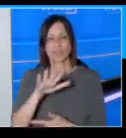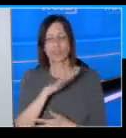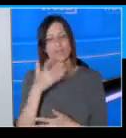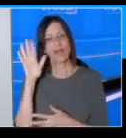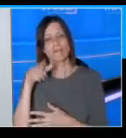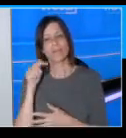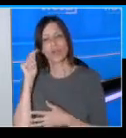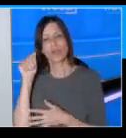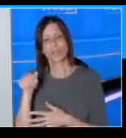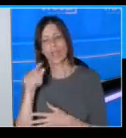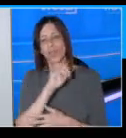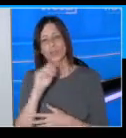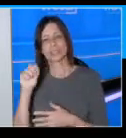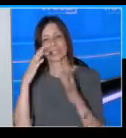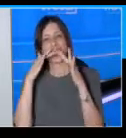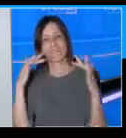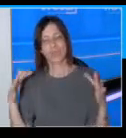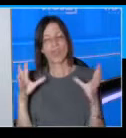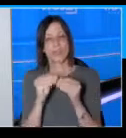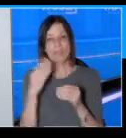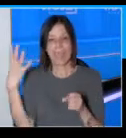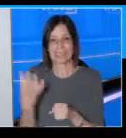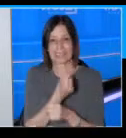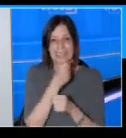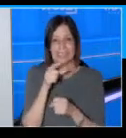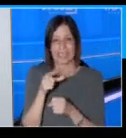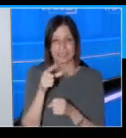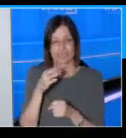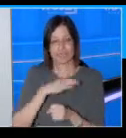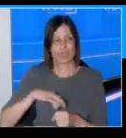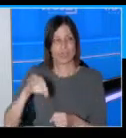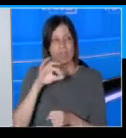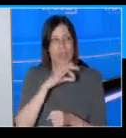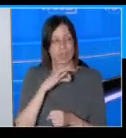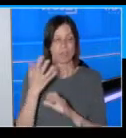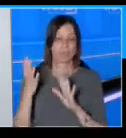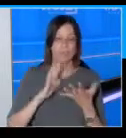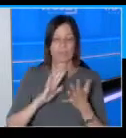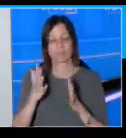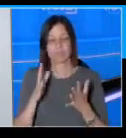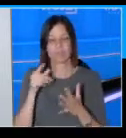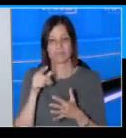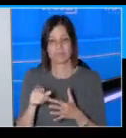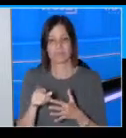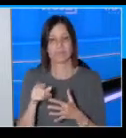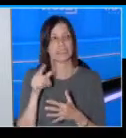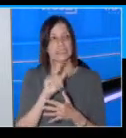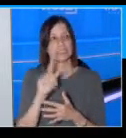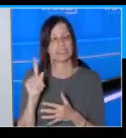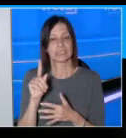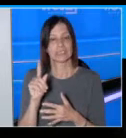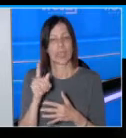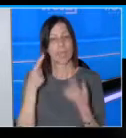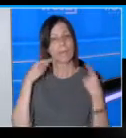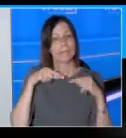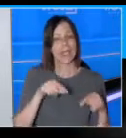הגיע עד לסוגיית לבנון. עם הישג אסטרטגי מבחינתנו, בסדר גודל כזה, הוא לא עומד